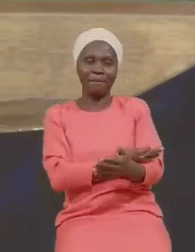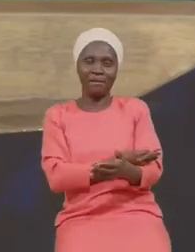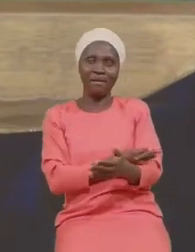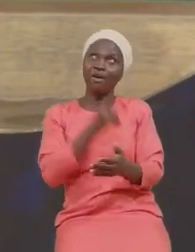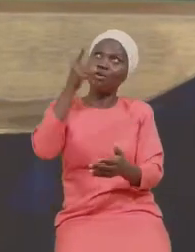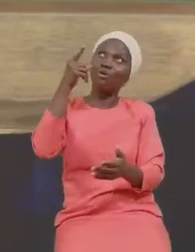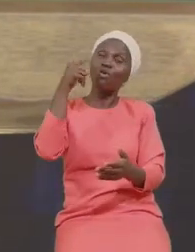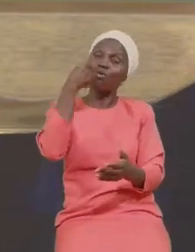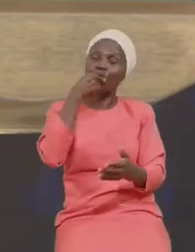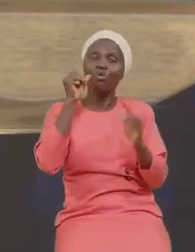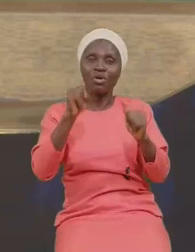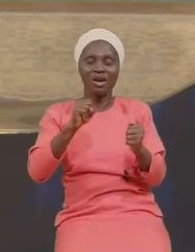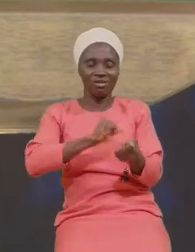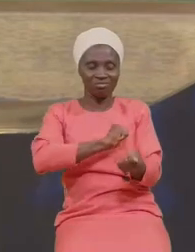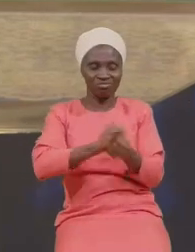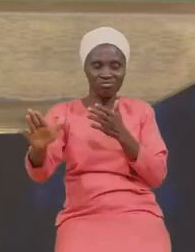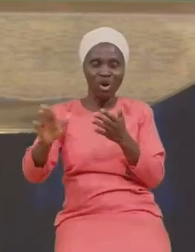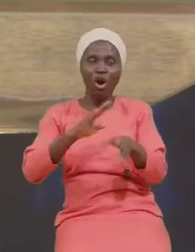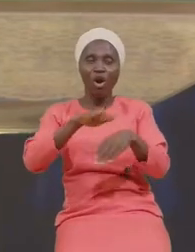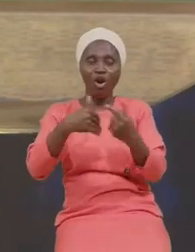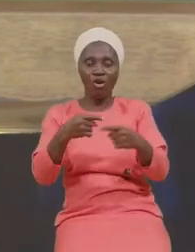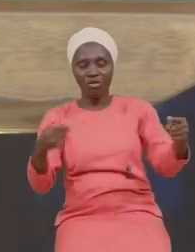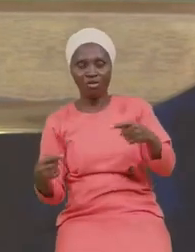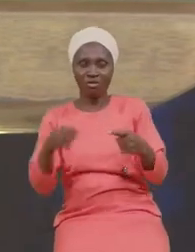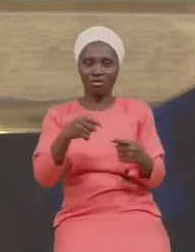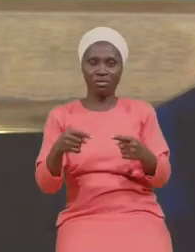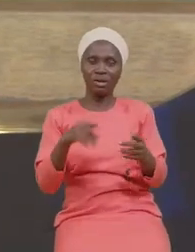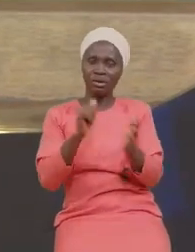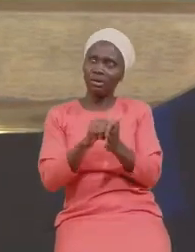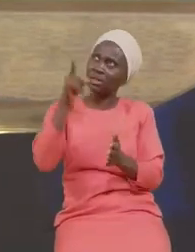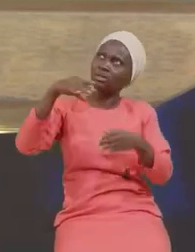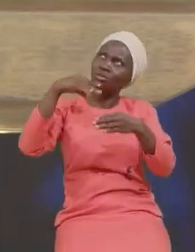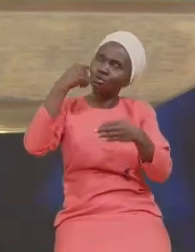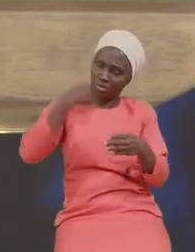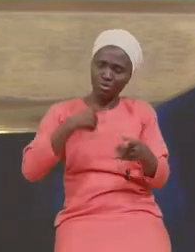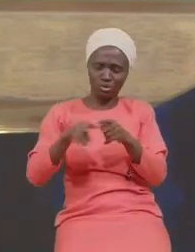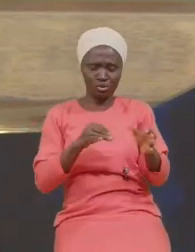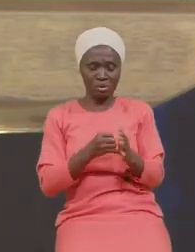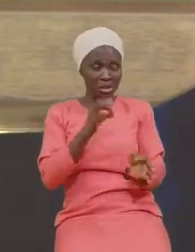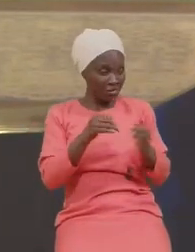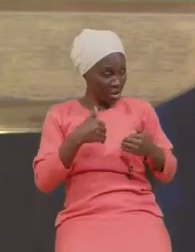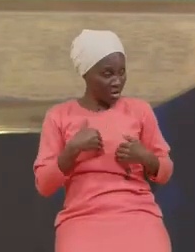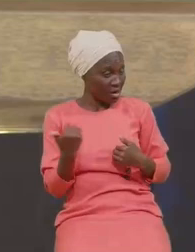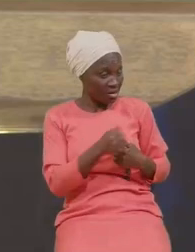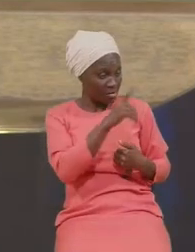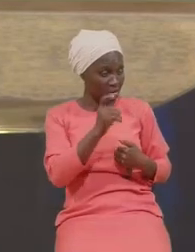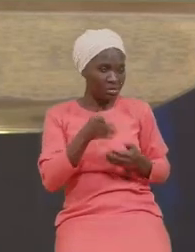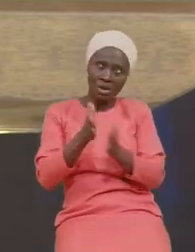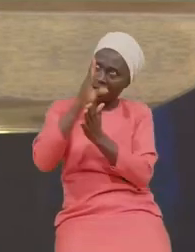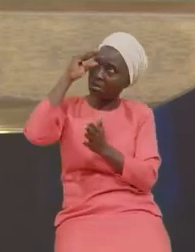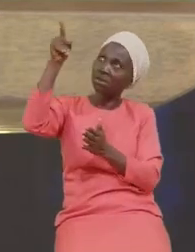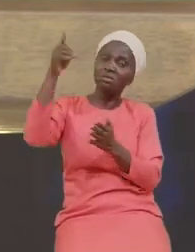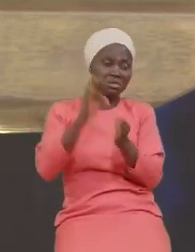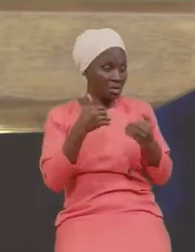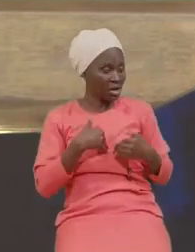écraser et vaincre tout opposant c'est lui qui est magique de le faire si tu as une question faut lui poser la question si tu as